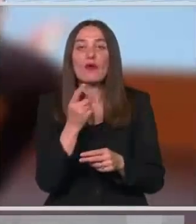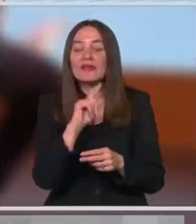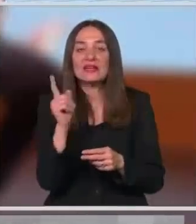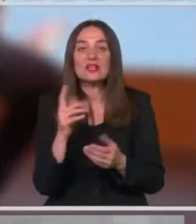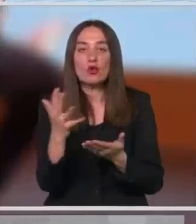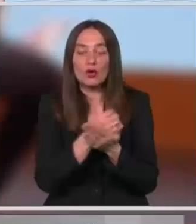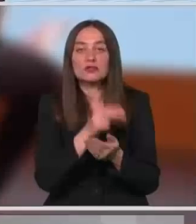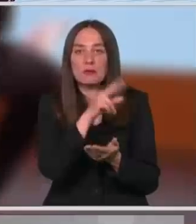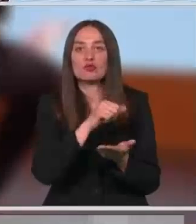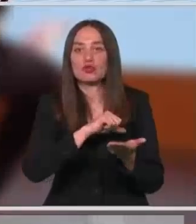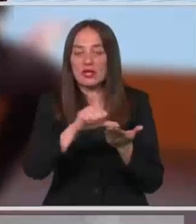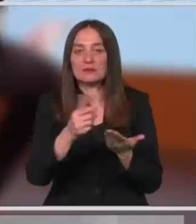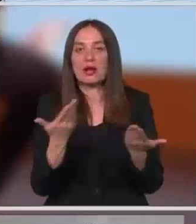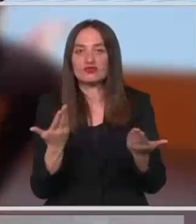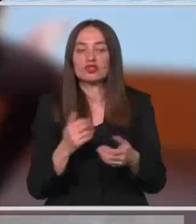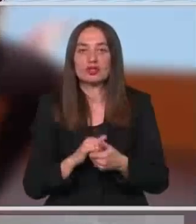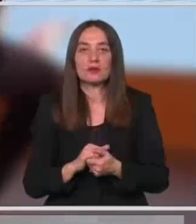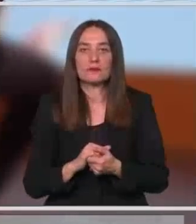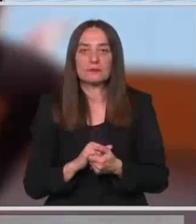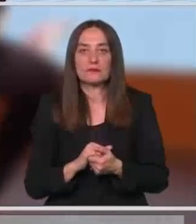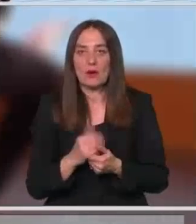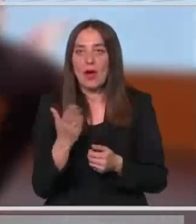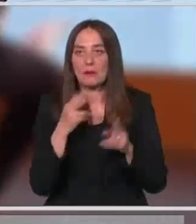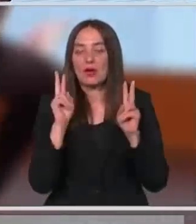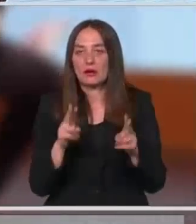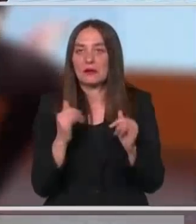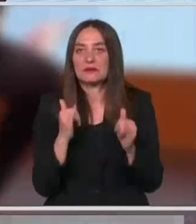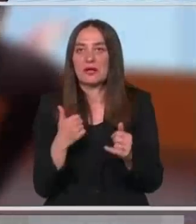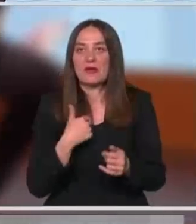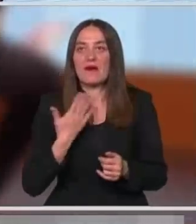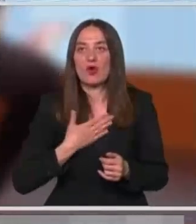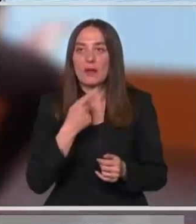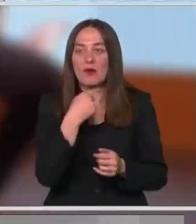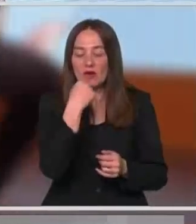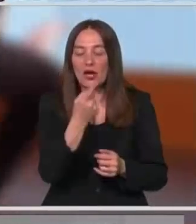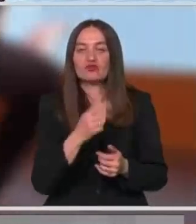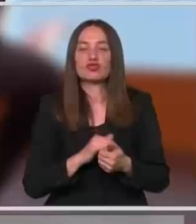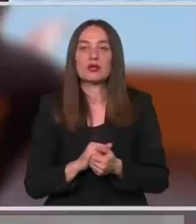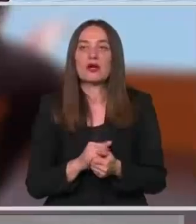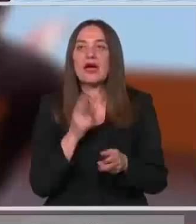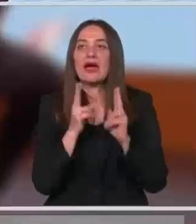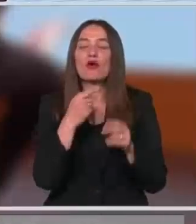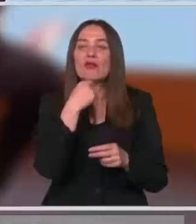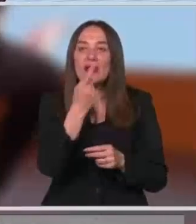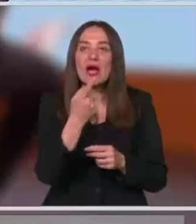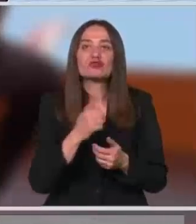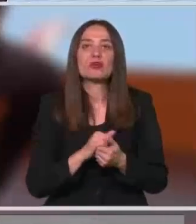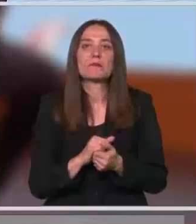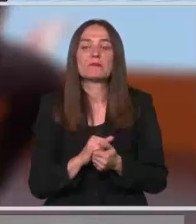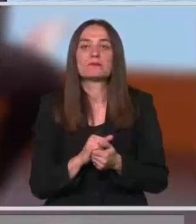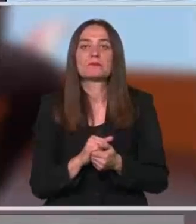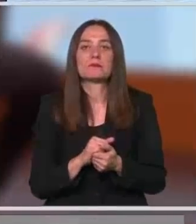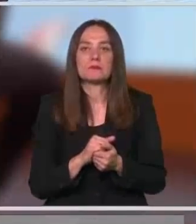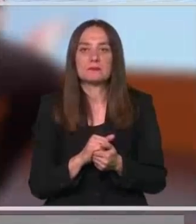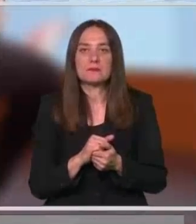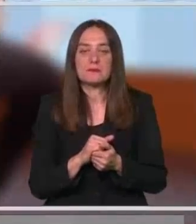možeš da isplaćuješ sebi. E pa to je pitanje. Dobro, Slavko, ajmo realno sad. Ja volim ovaj rečnik koji je, mislim, kako da kažem, strogo bankarski.